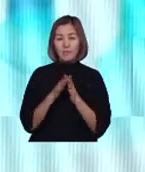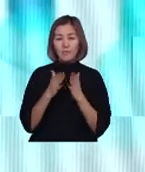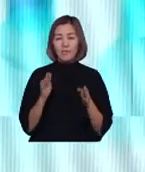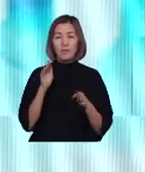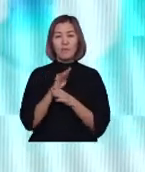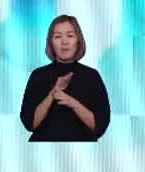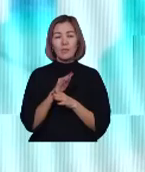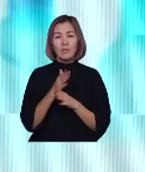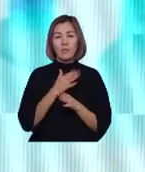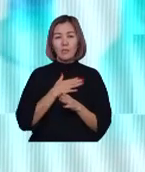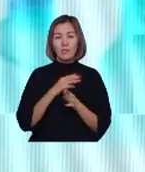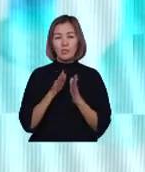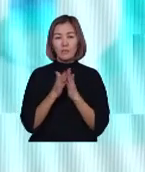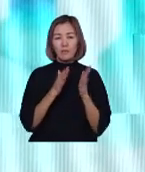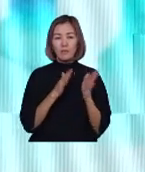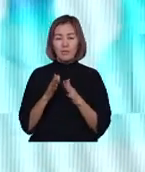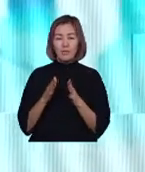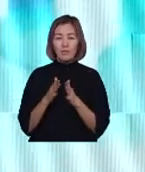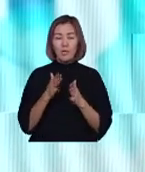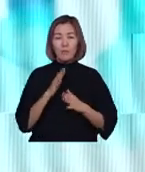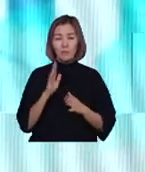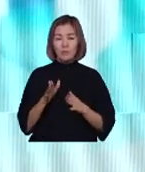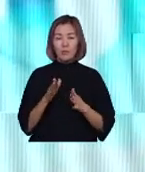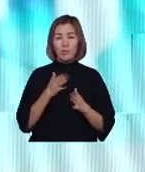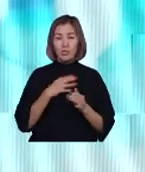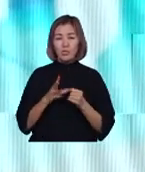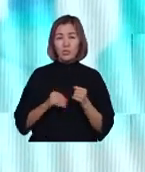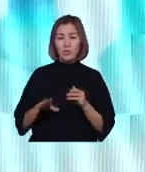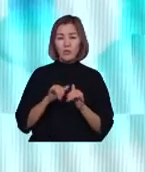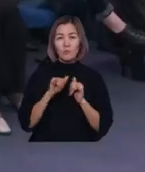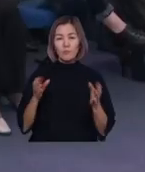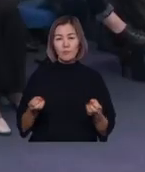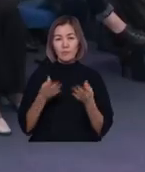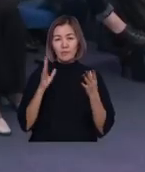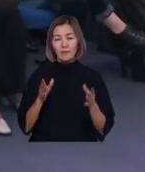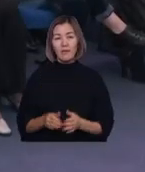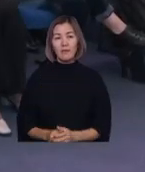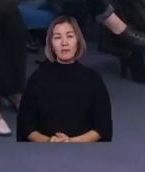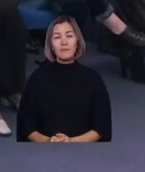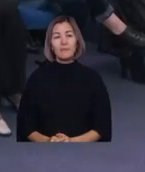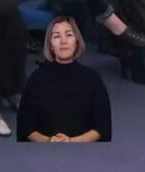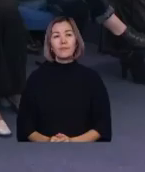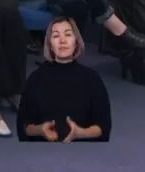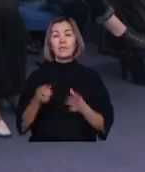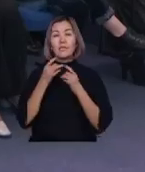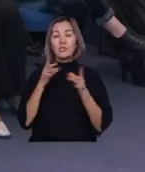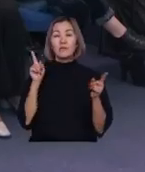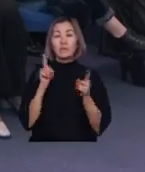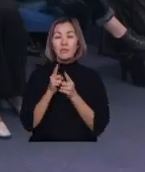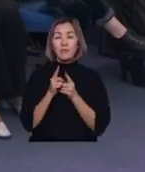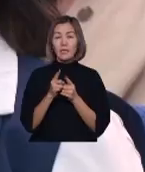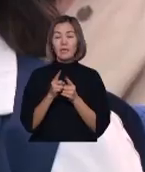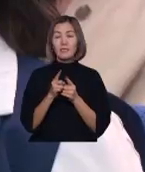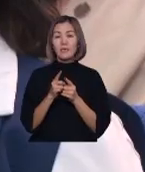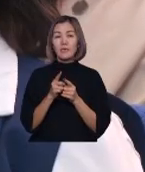пополняют коллекцию наших библиотек. Пусть наш регион развивается и процветает. В ходе торжественного мероприятия